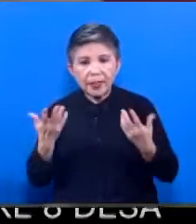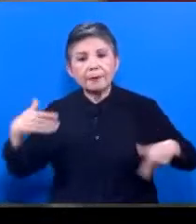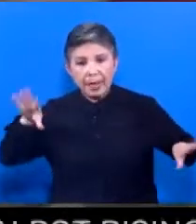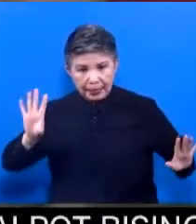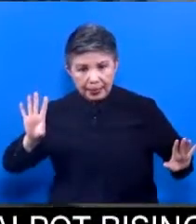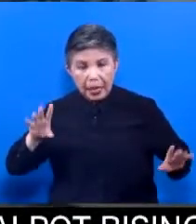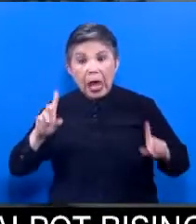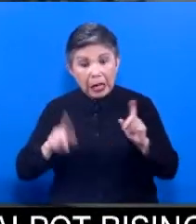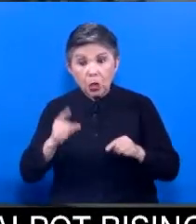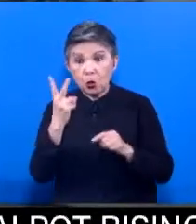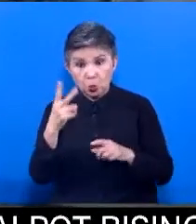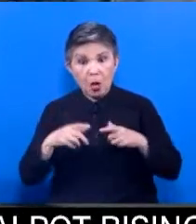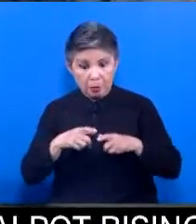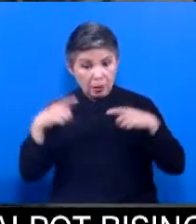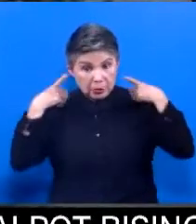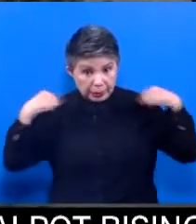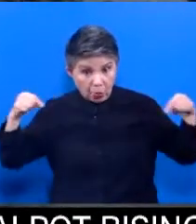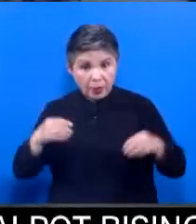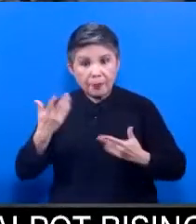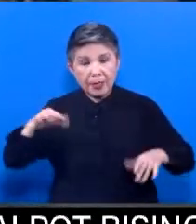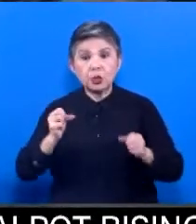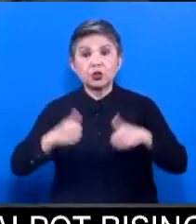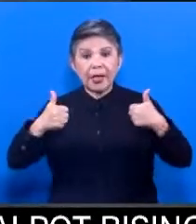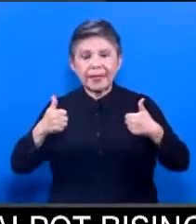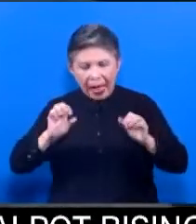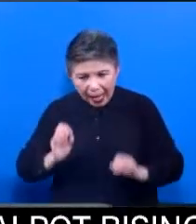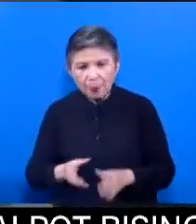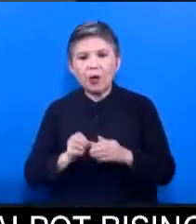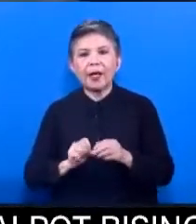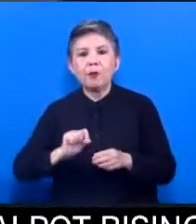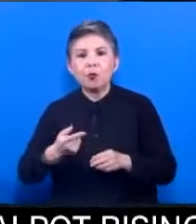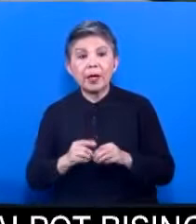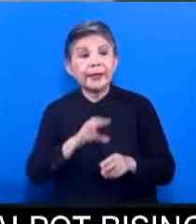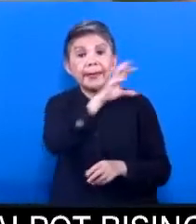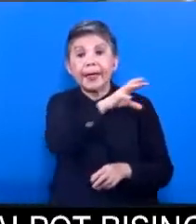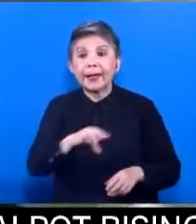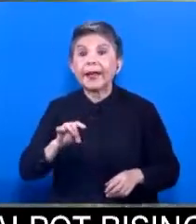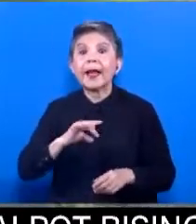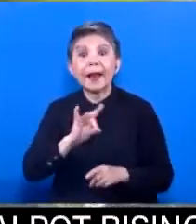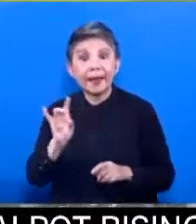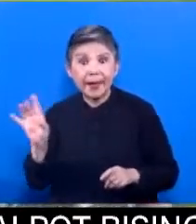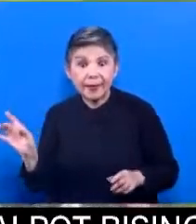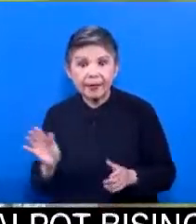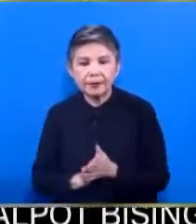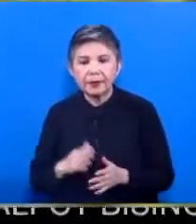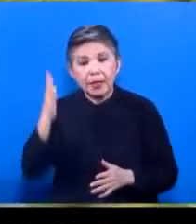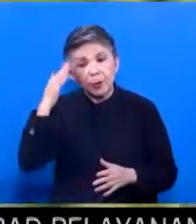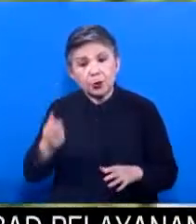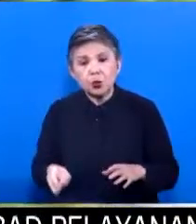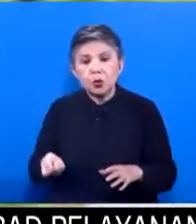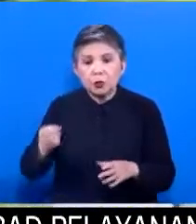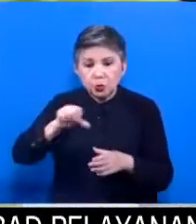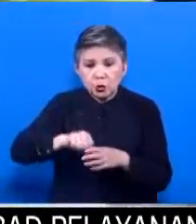Jika berjalan sukses, bisa dilakukan juga di daerah lainnya. Sebenarnya larangan penggunaan minyak curah ini sudah ada